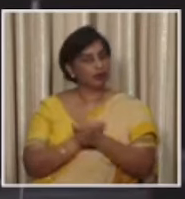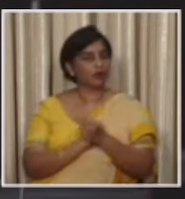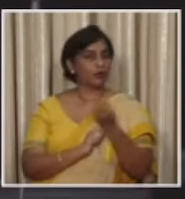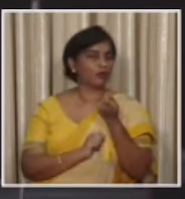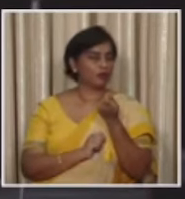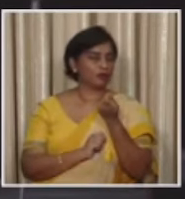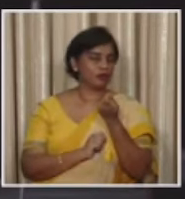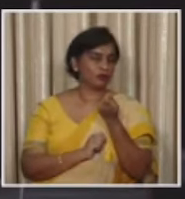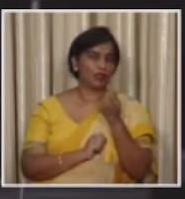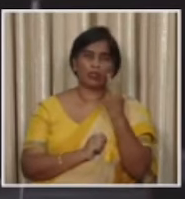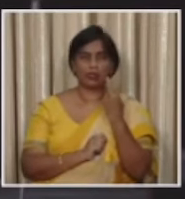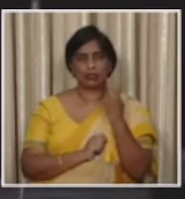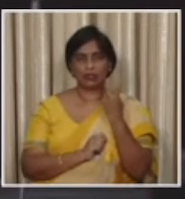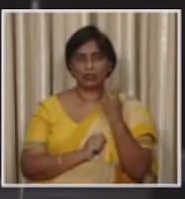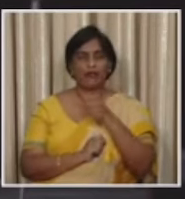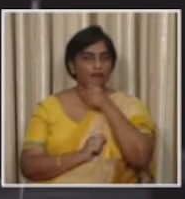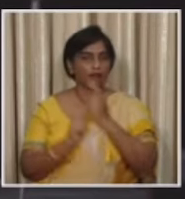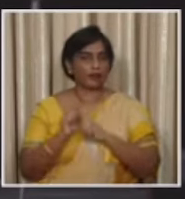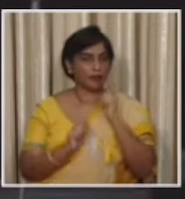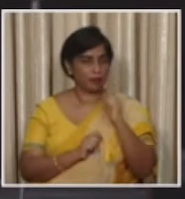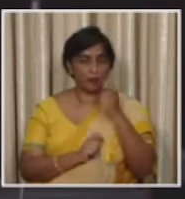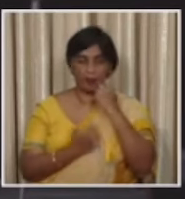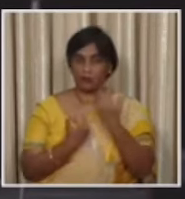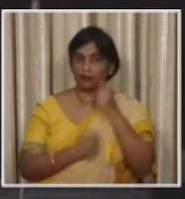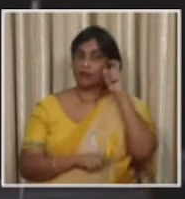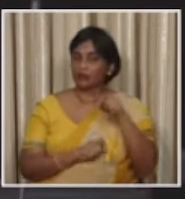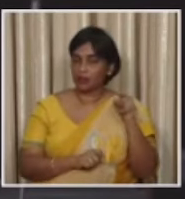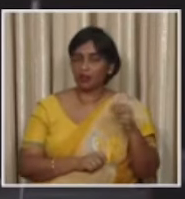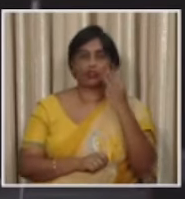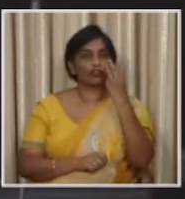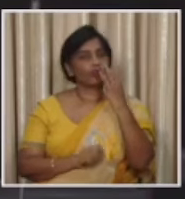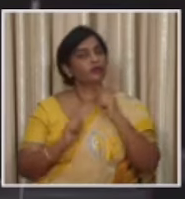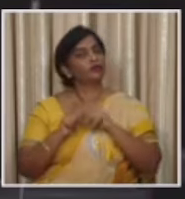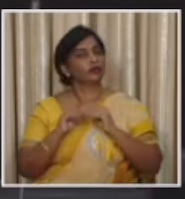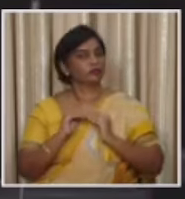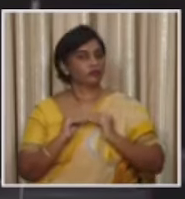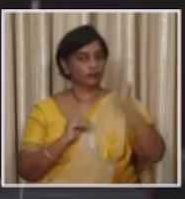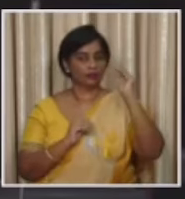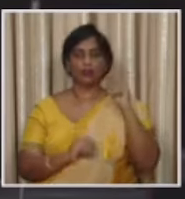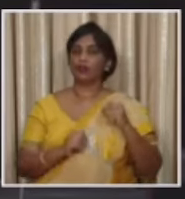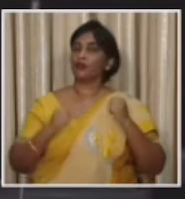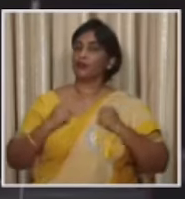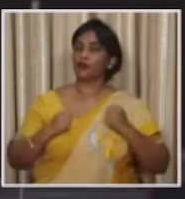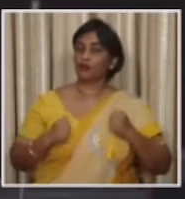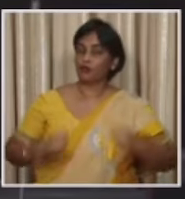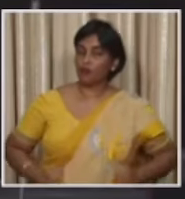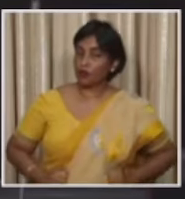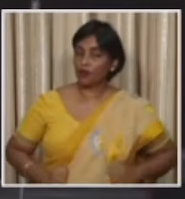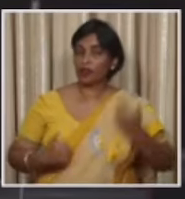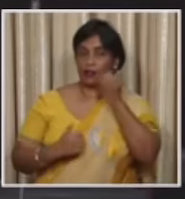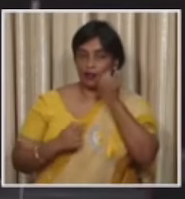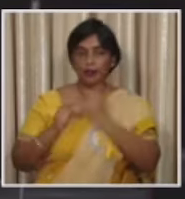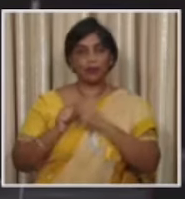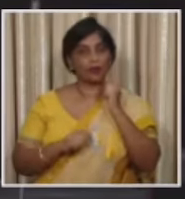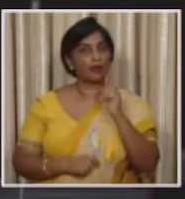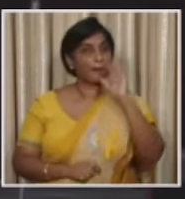රුපියල් 2,000 වැඩිහිටි දීමනාව ලැබපු පුරවැසියන්ට 3,000 දක්වා වැඩි කරා. වකුගඩු රෝගී දීමනාව සහ ආබාධ